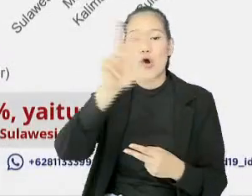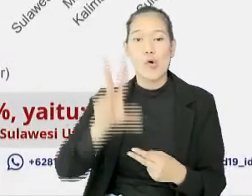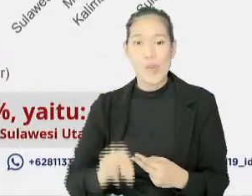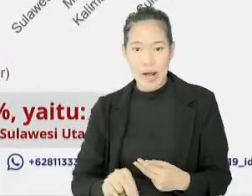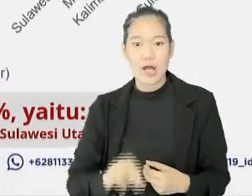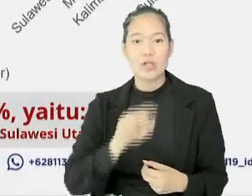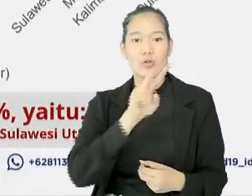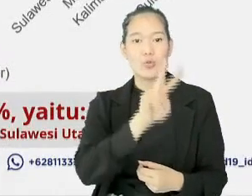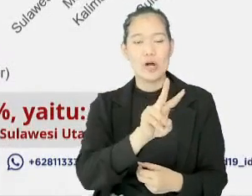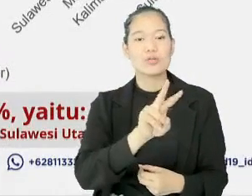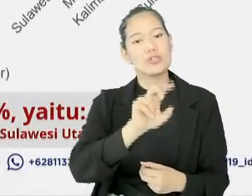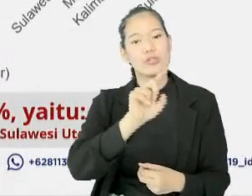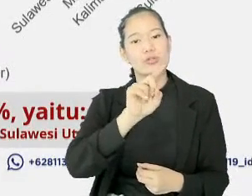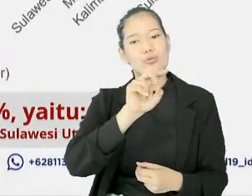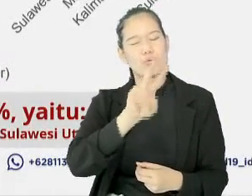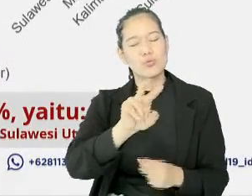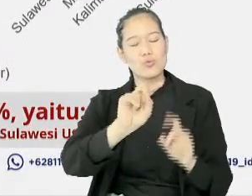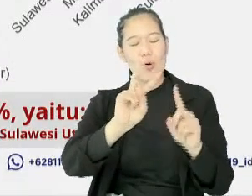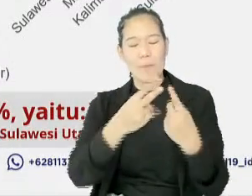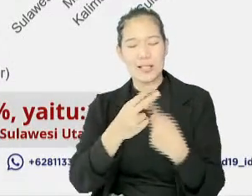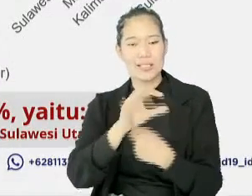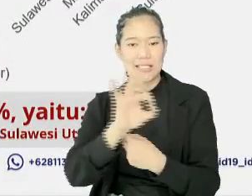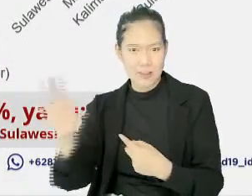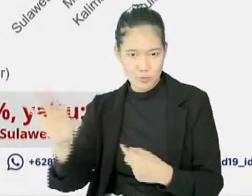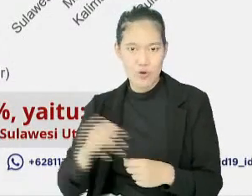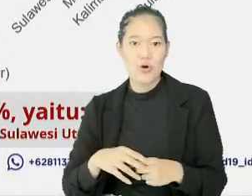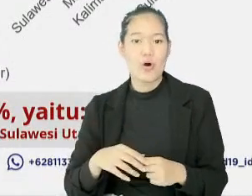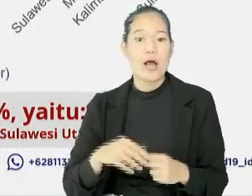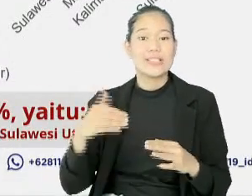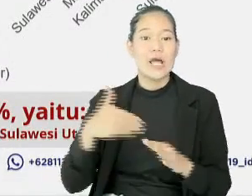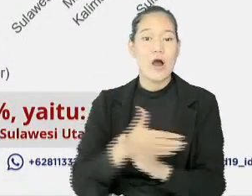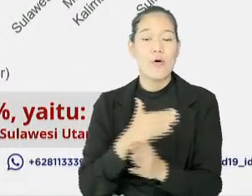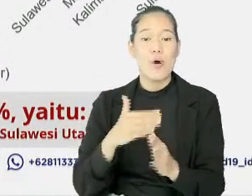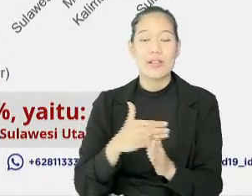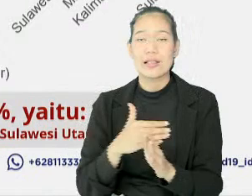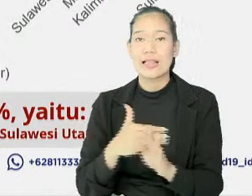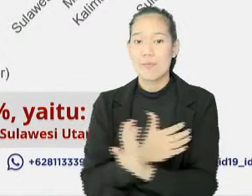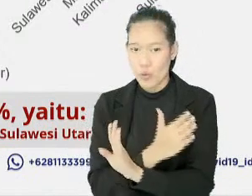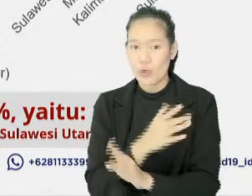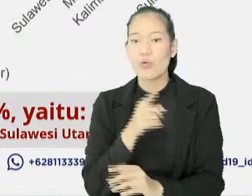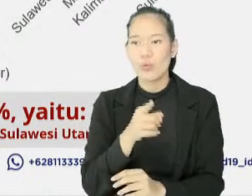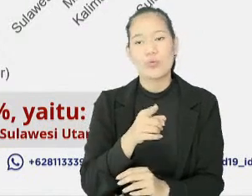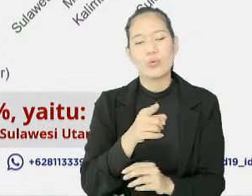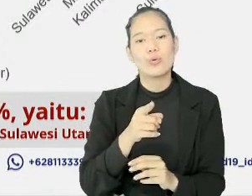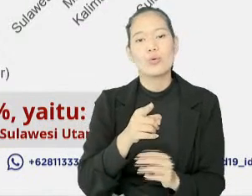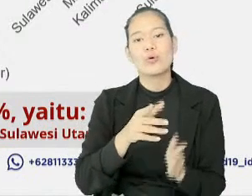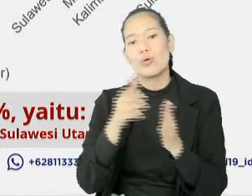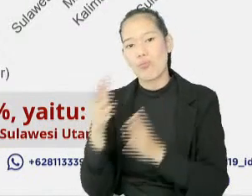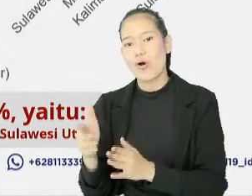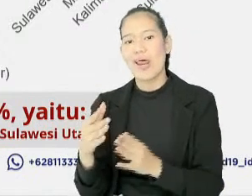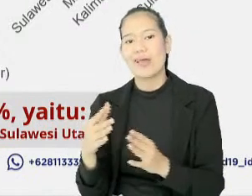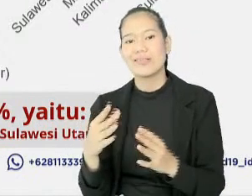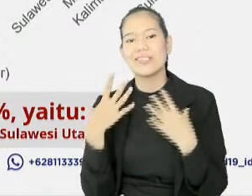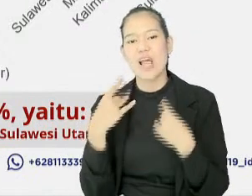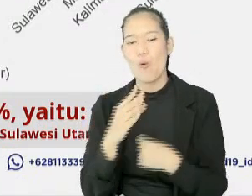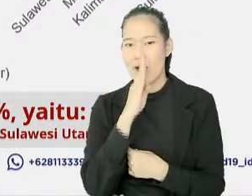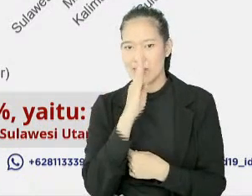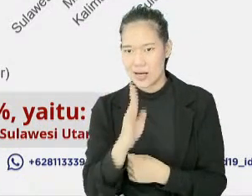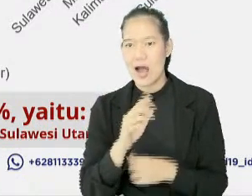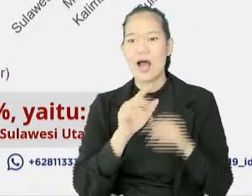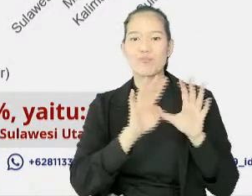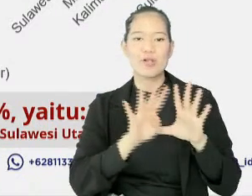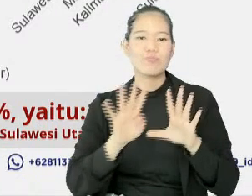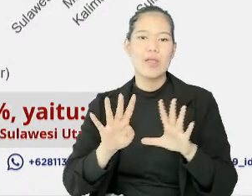Barat 212 ribuan Jawa Timur 187 ribuan kemudian baru ke Jawa Tengah diangkat